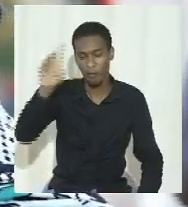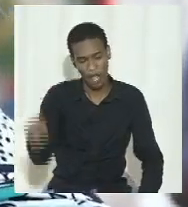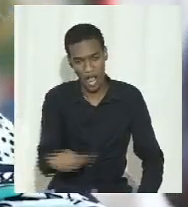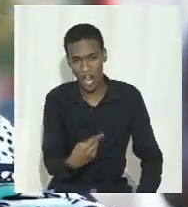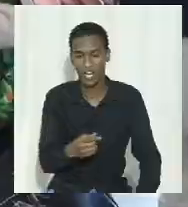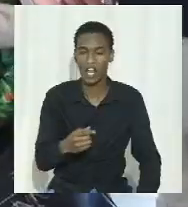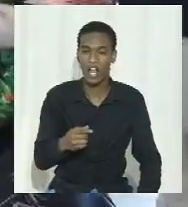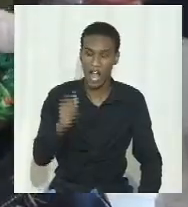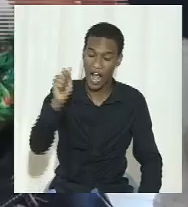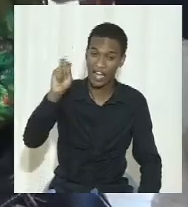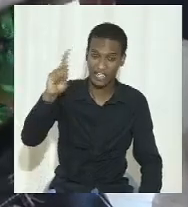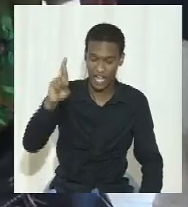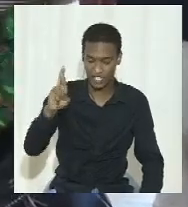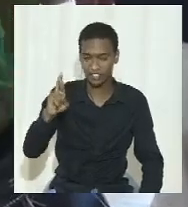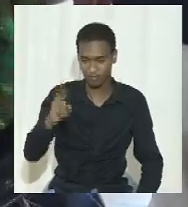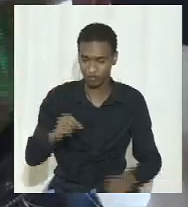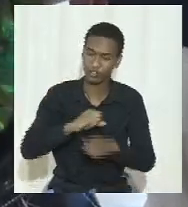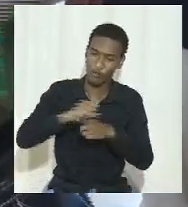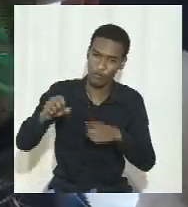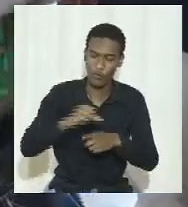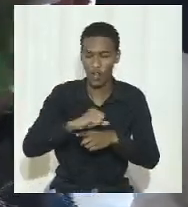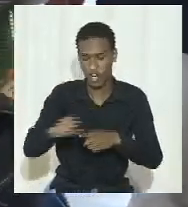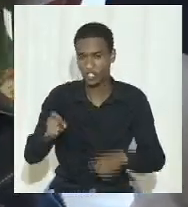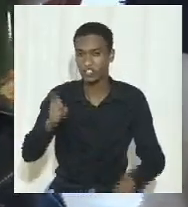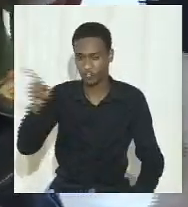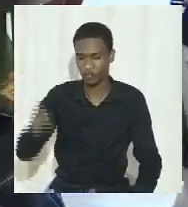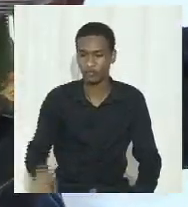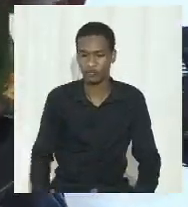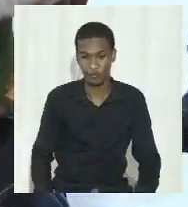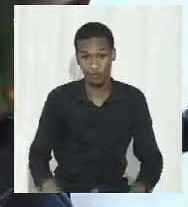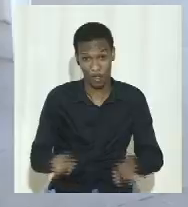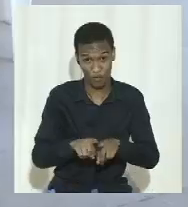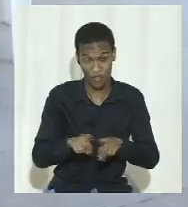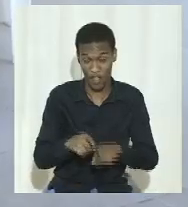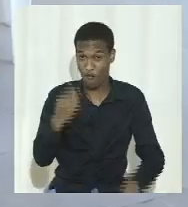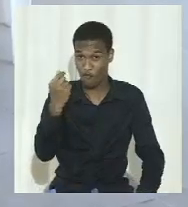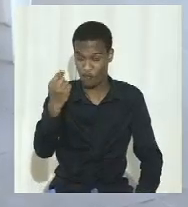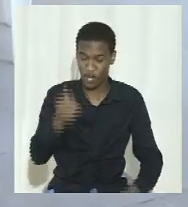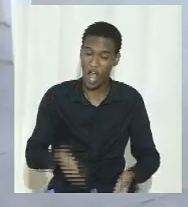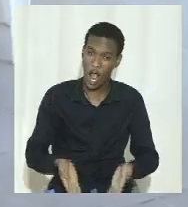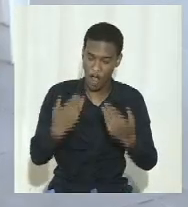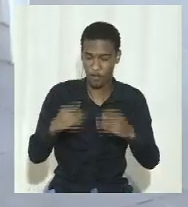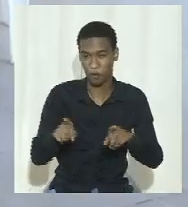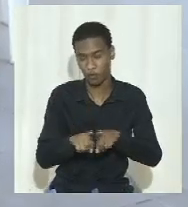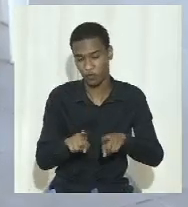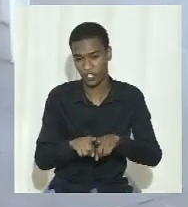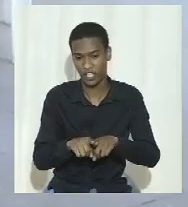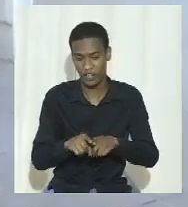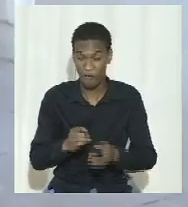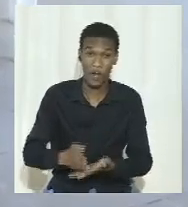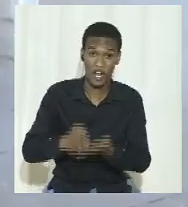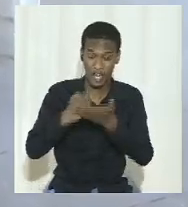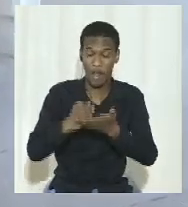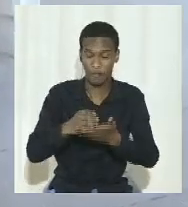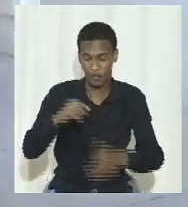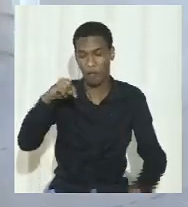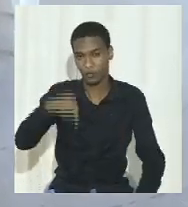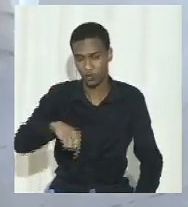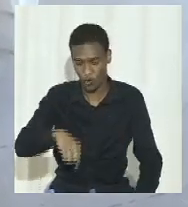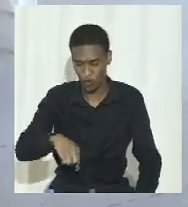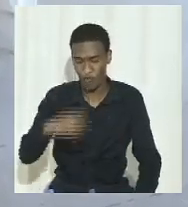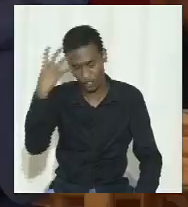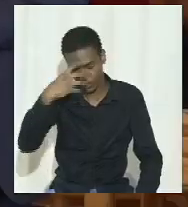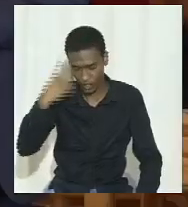mandritra ny enim-bolana, vola izay entina izy ireo miatrika ny krizy ara-pahasalamana ka miteraka fahasahiranana amin'izao fotoana izao.